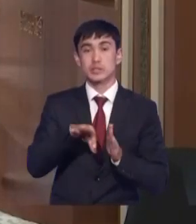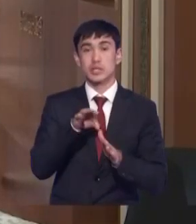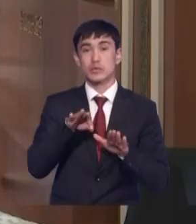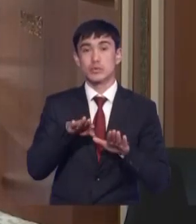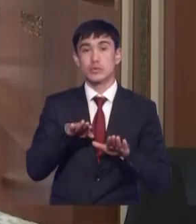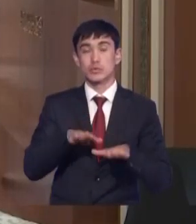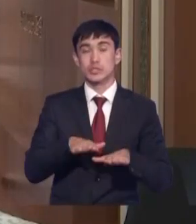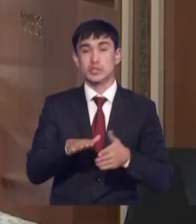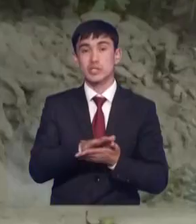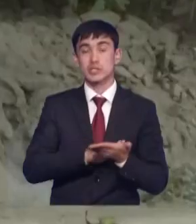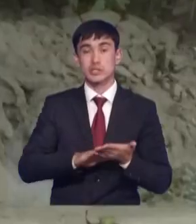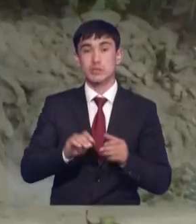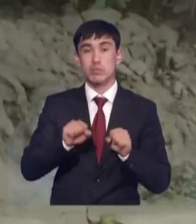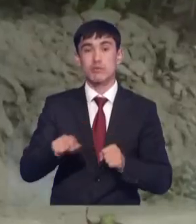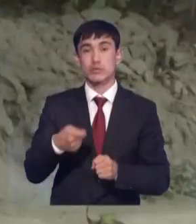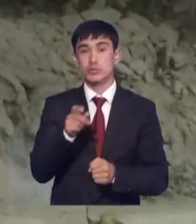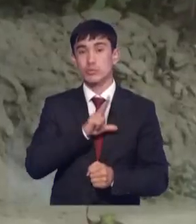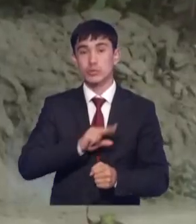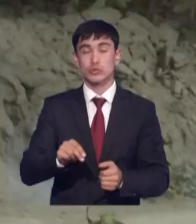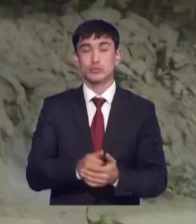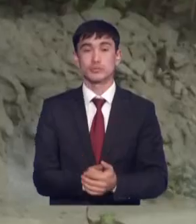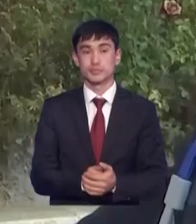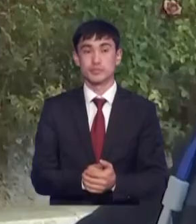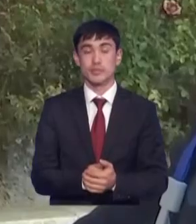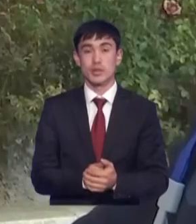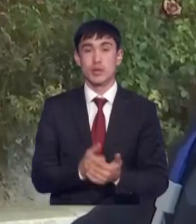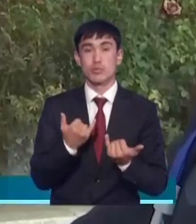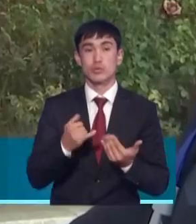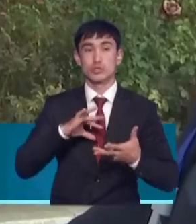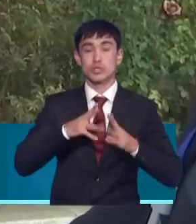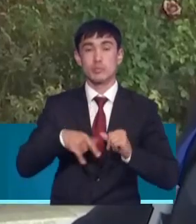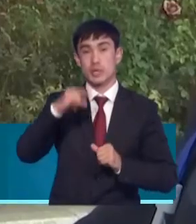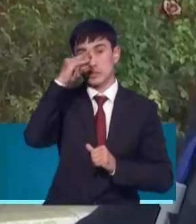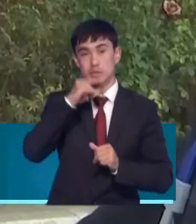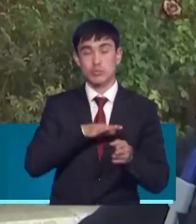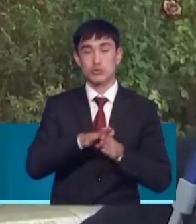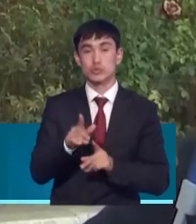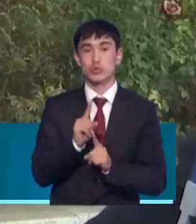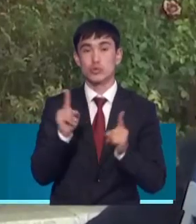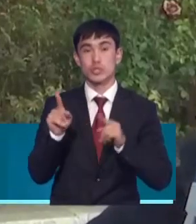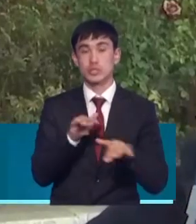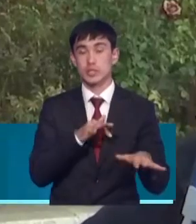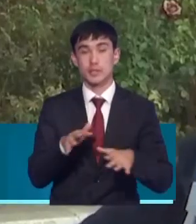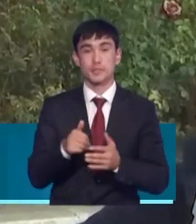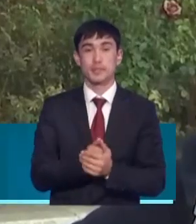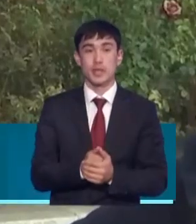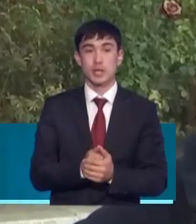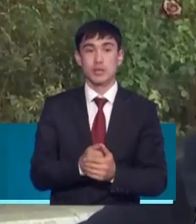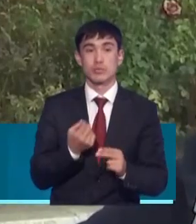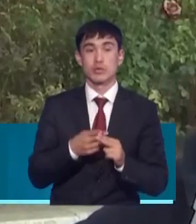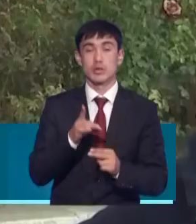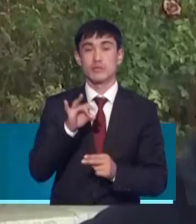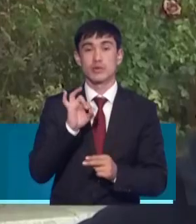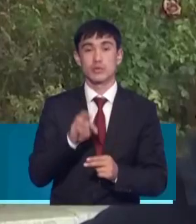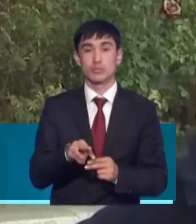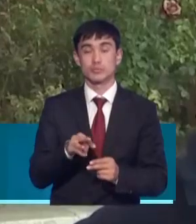құқық бұзушылық орын алған жоқ. Бүгін енді жалпы Қазақстан бойынша үлкен бір іс-шара ғой бұның өзі.